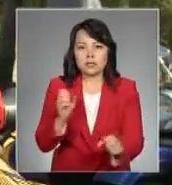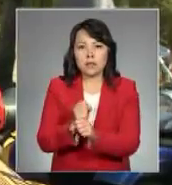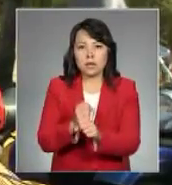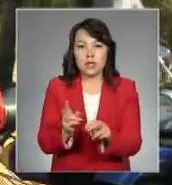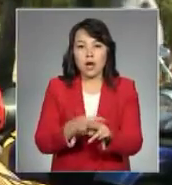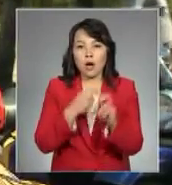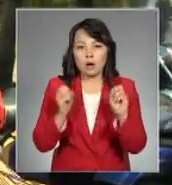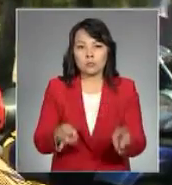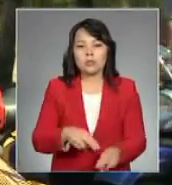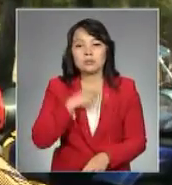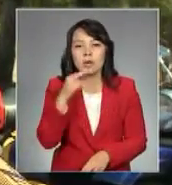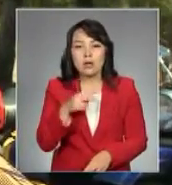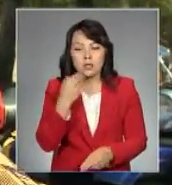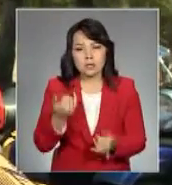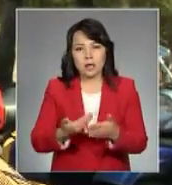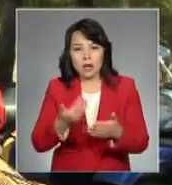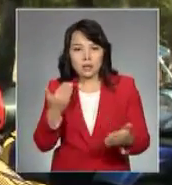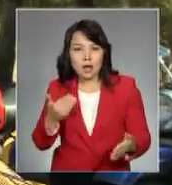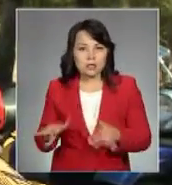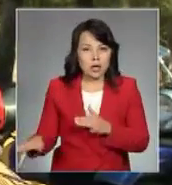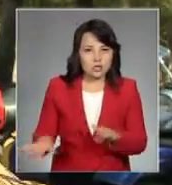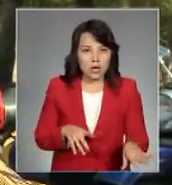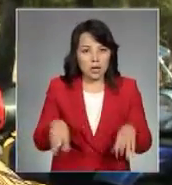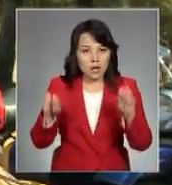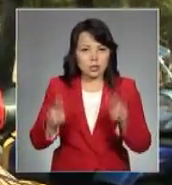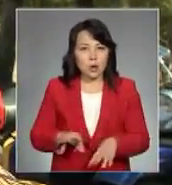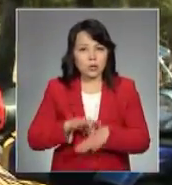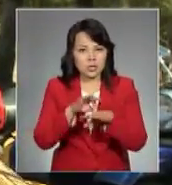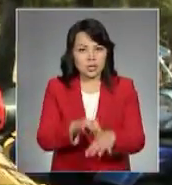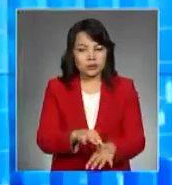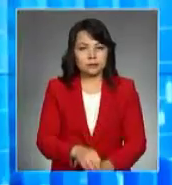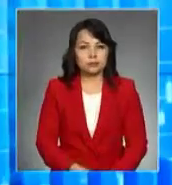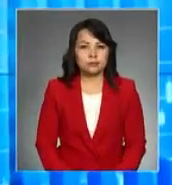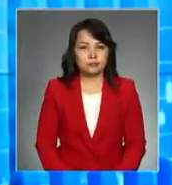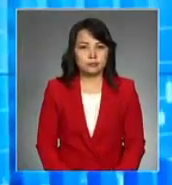жаяу жүргінші атты жедел алдын алу шаралары өткізіледі.